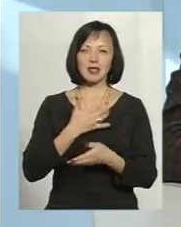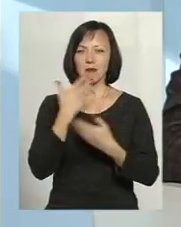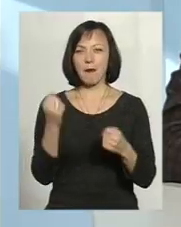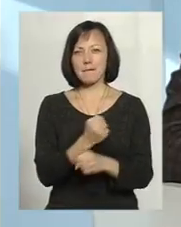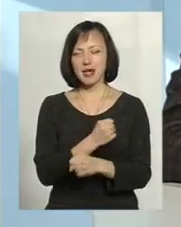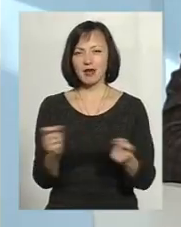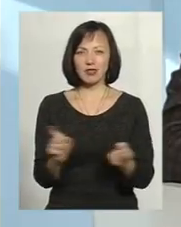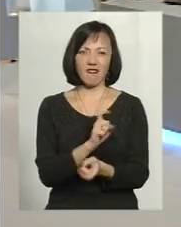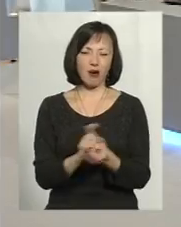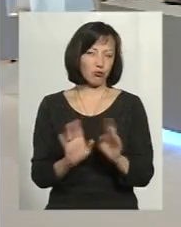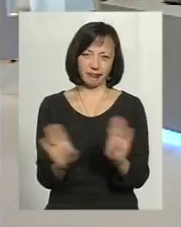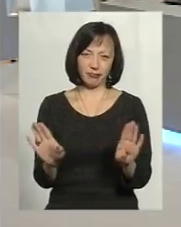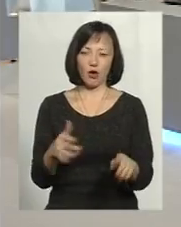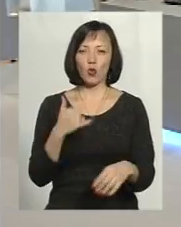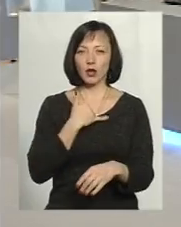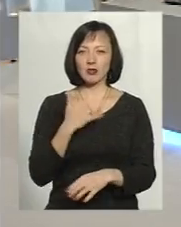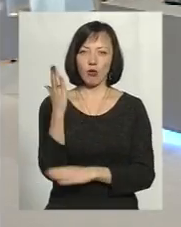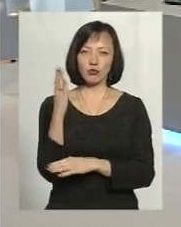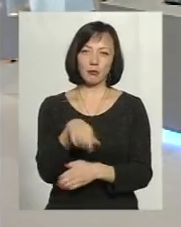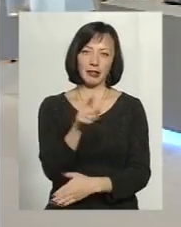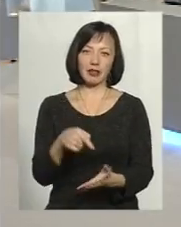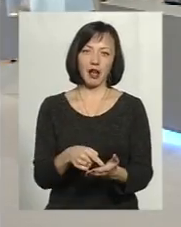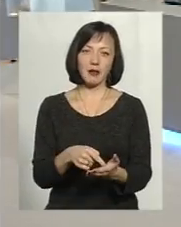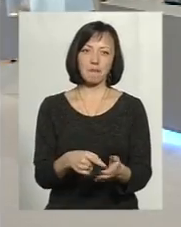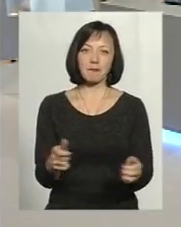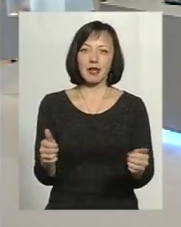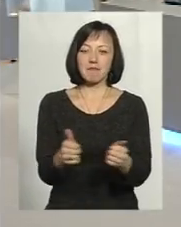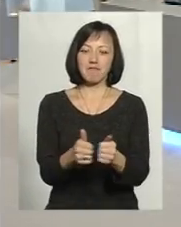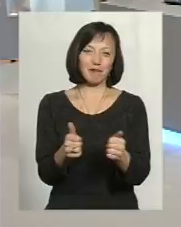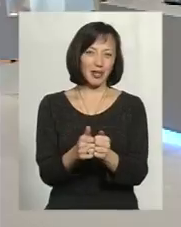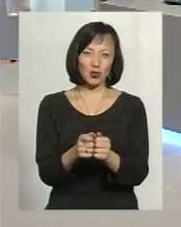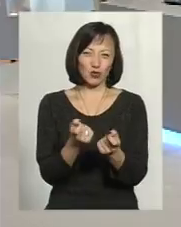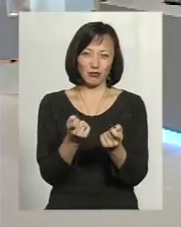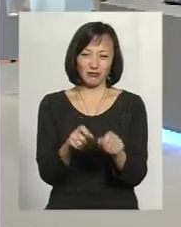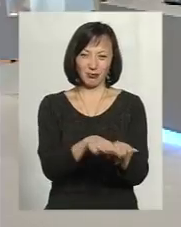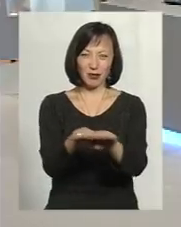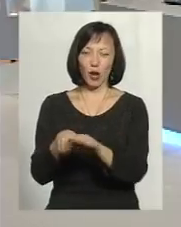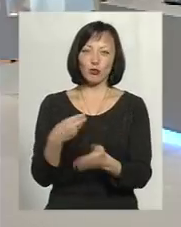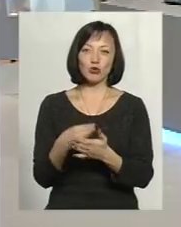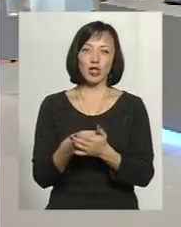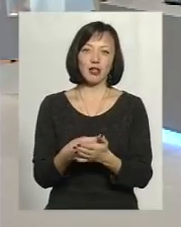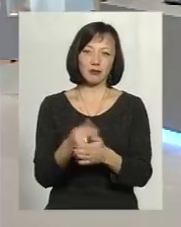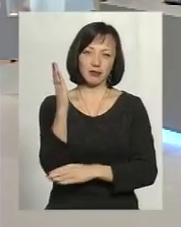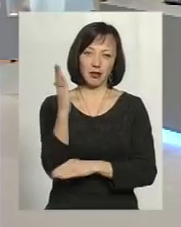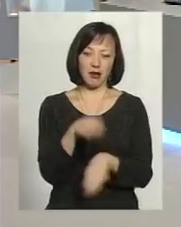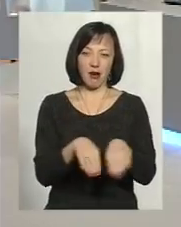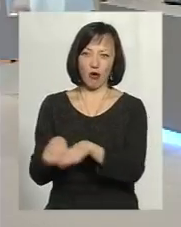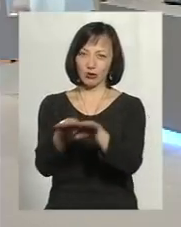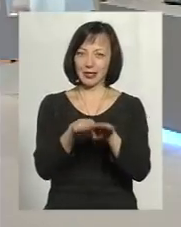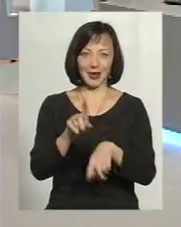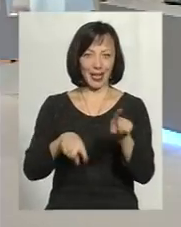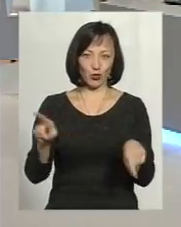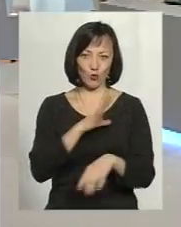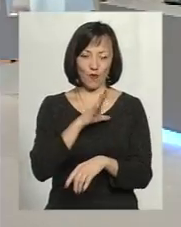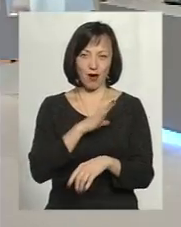нема сварок, в нас голосуються питання близько до одностайного, бюджет ухвалюється майже одностайно, що буває дуже і